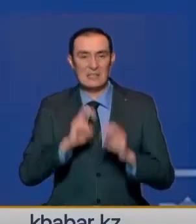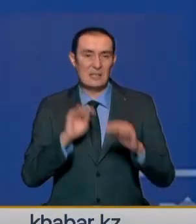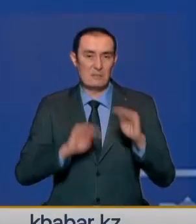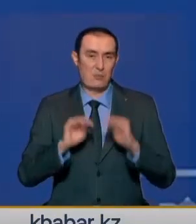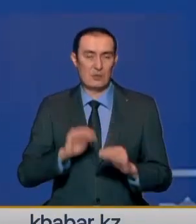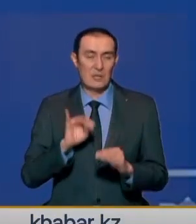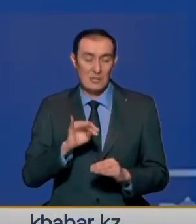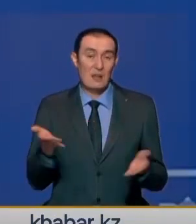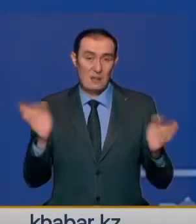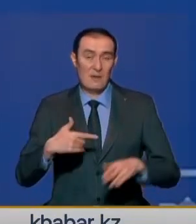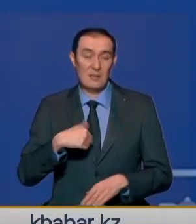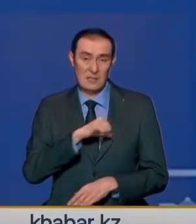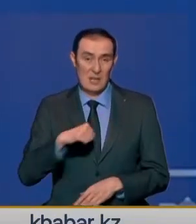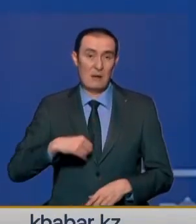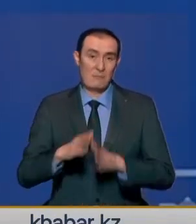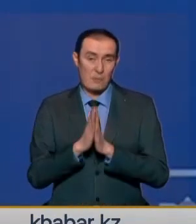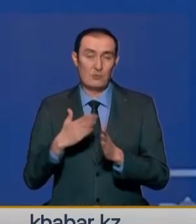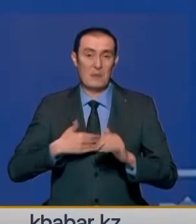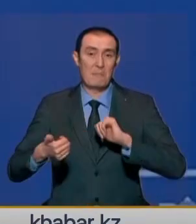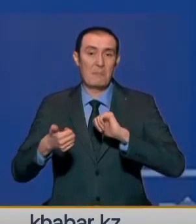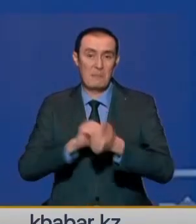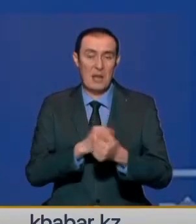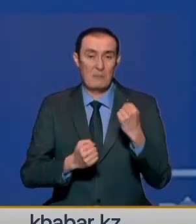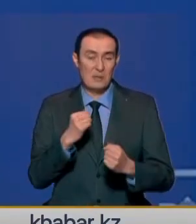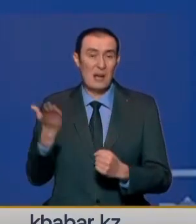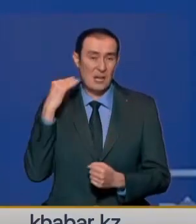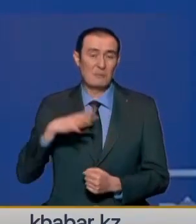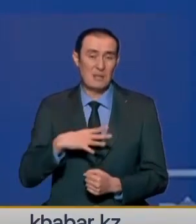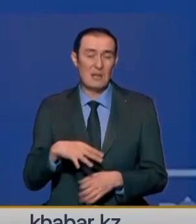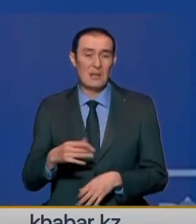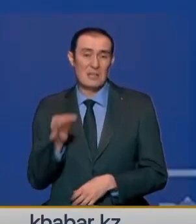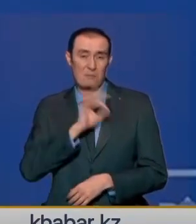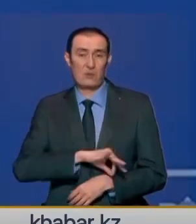И давайте я просто попрошу, чтобы мне поменяли машину. Одно время я ездил на